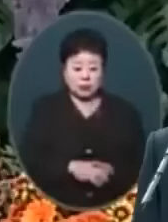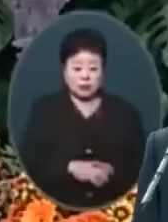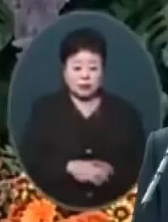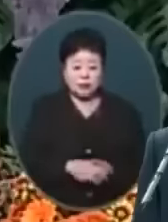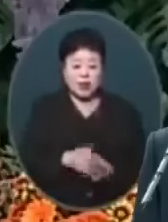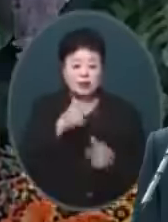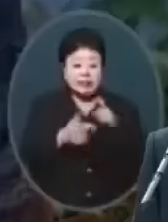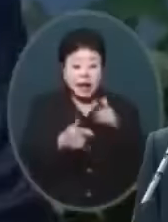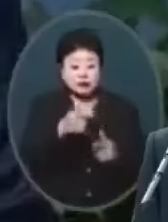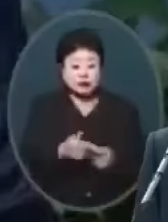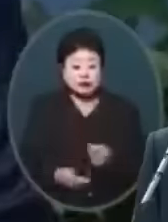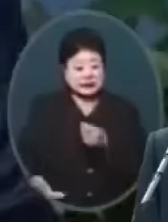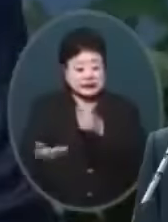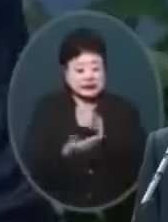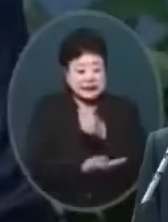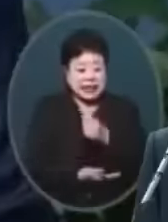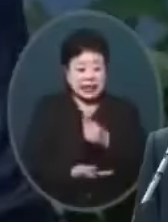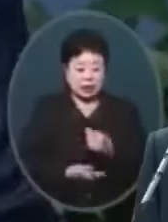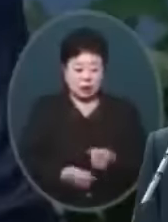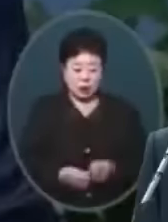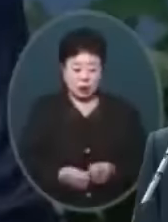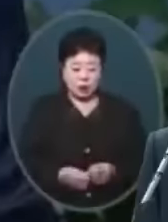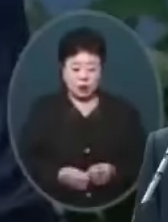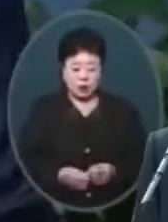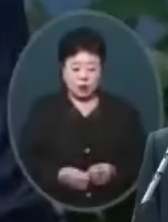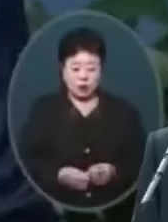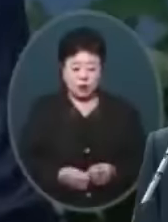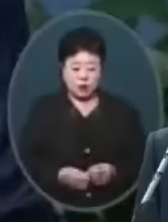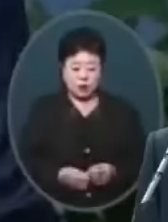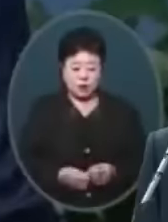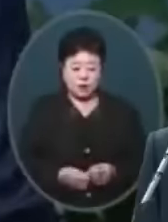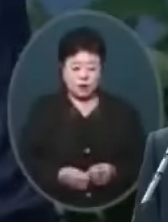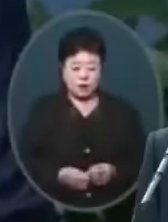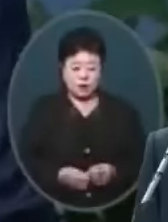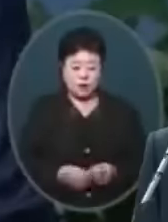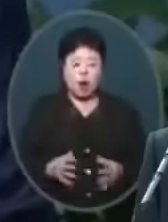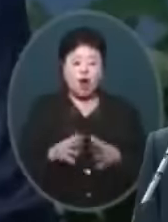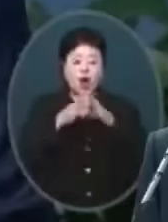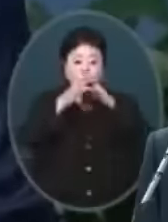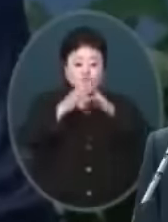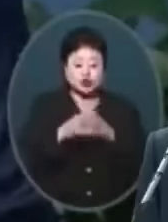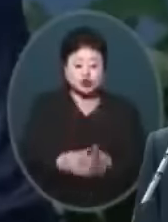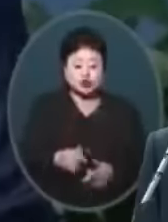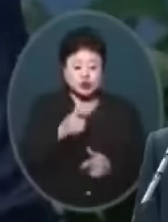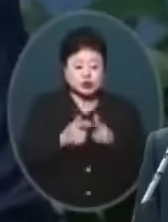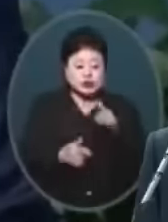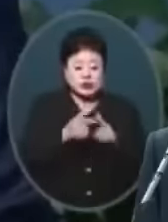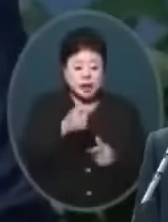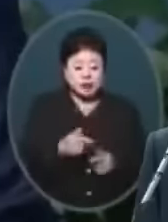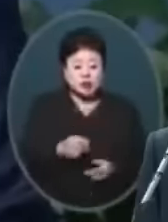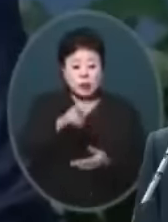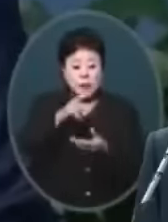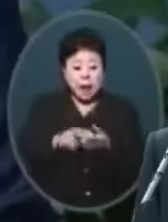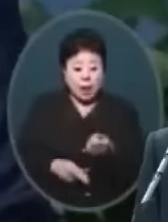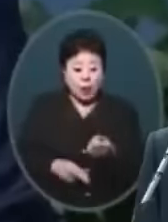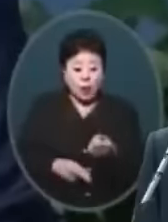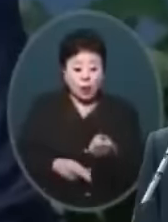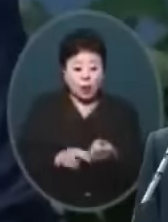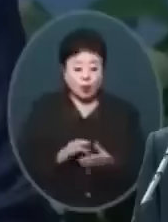나무를 베어서 건축자들에게 건축 자재라도 팔고